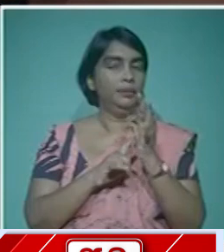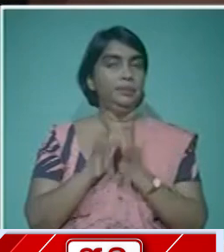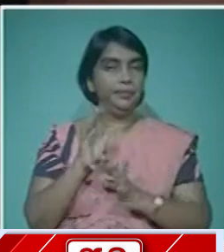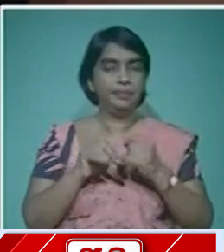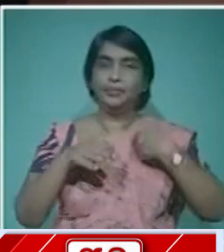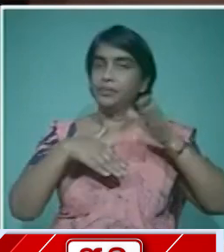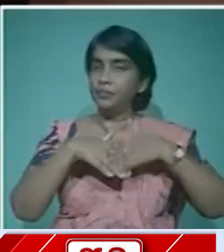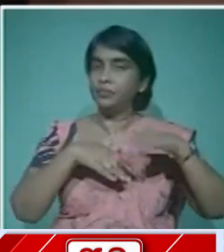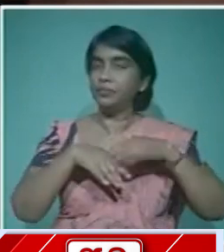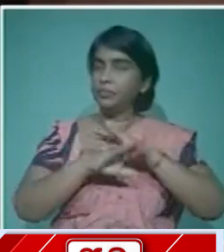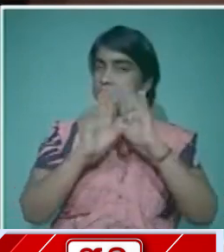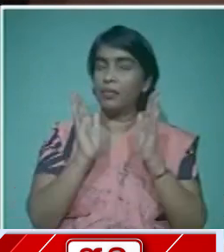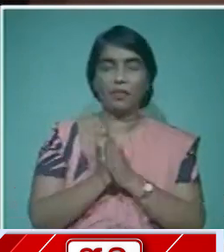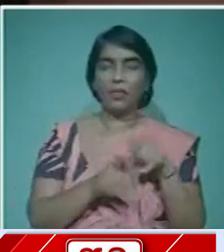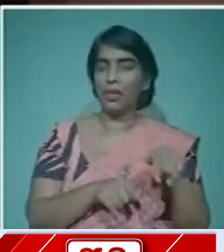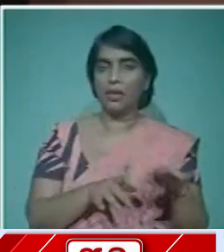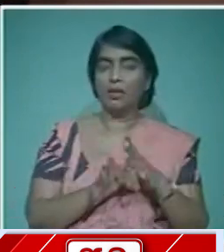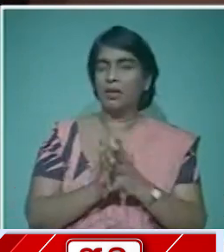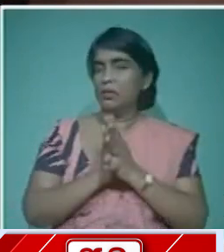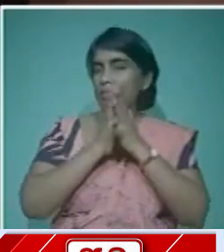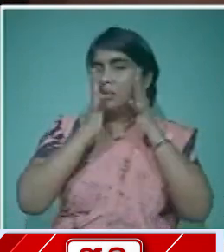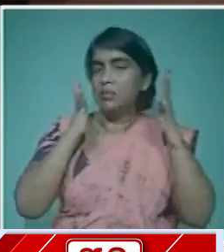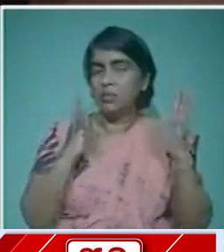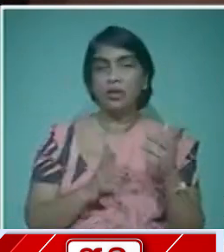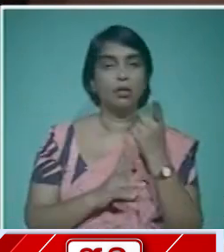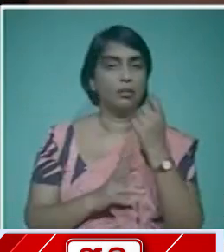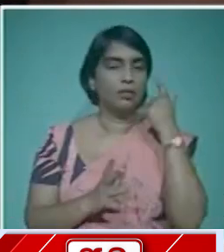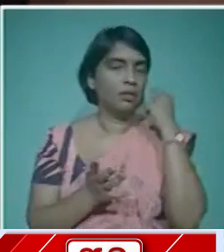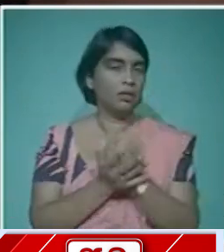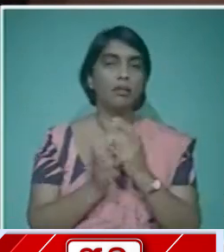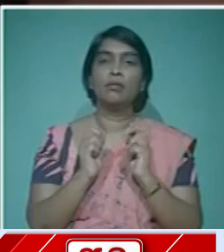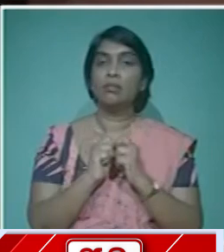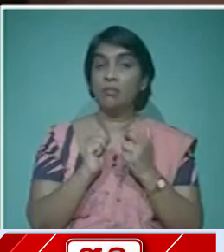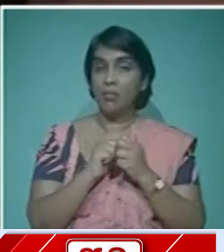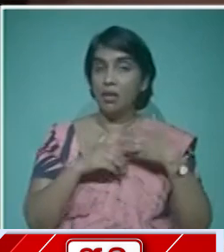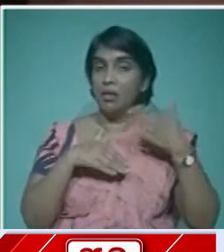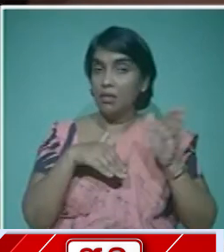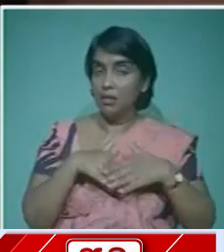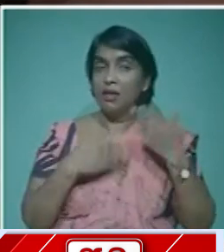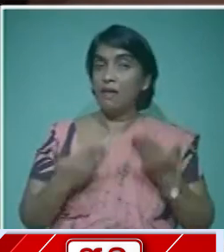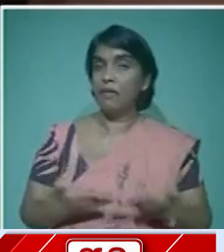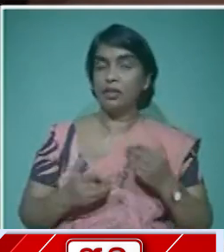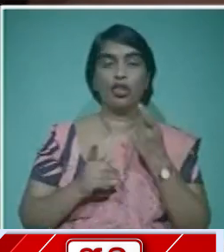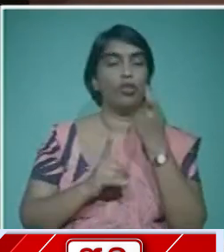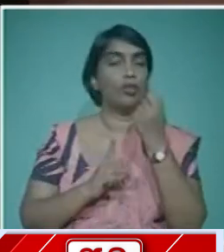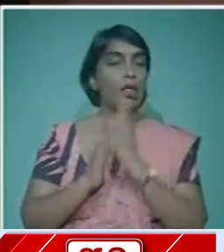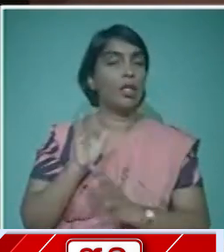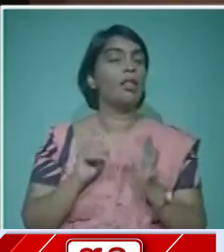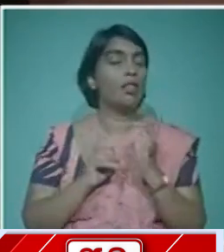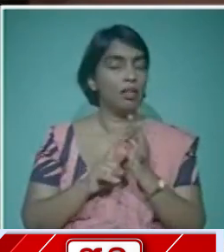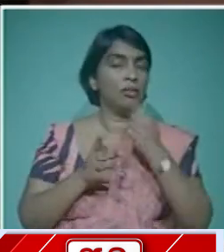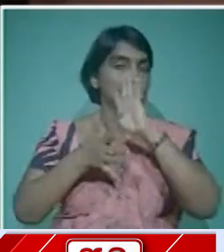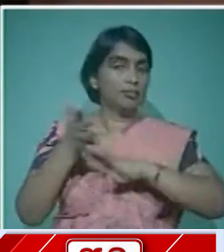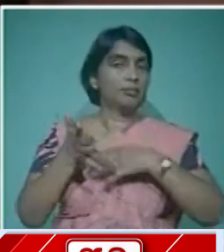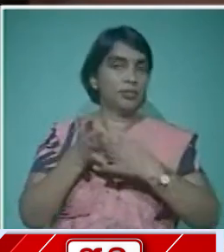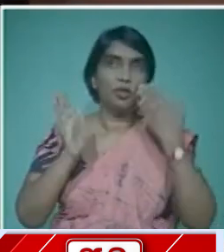මුහුණ දුන් සියලු අභියෝග වල වඩා සිය ගුණයකින් වැඩි ආර්ථිකමය අභියෝගයක් එක්ක තමයි වර්තමාන මුදල් අමාත්‍යවරයාට මේ